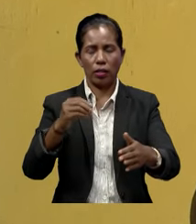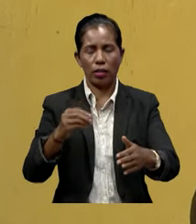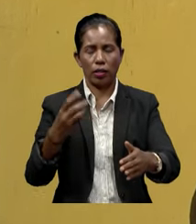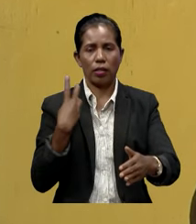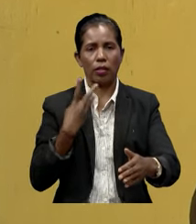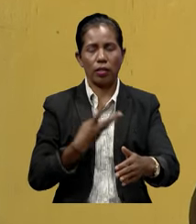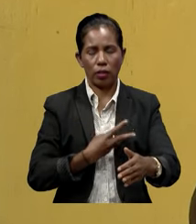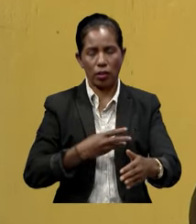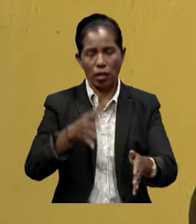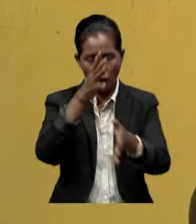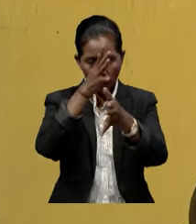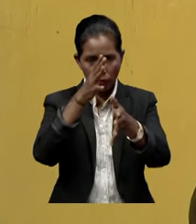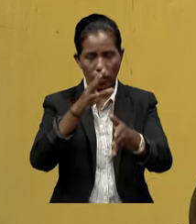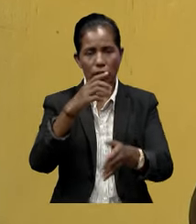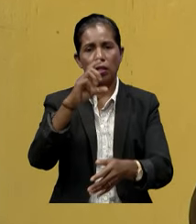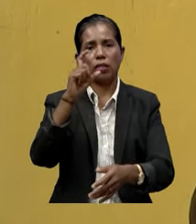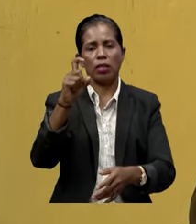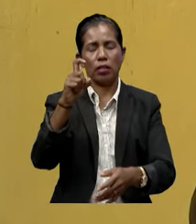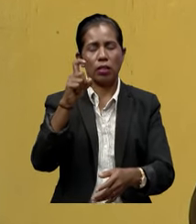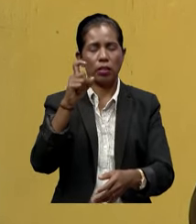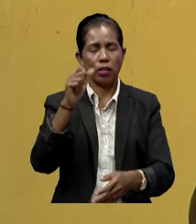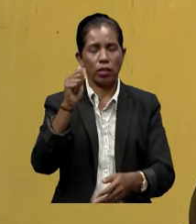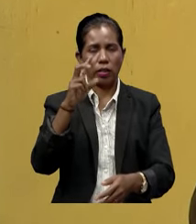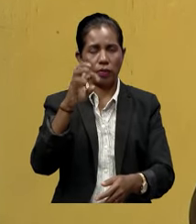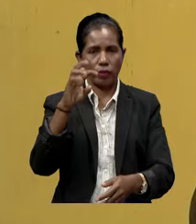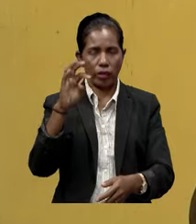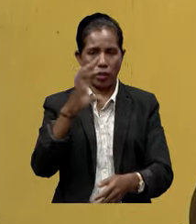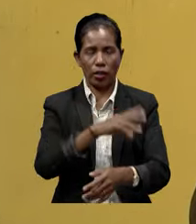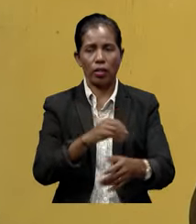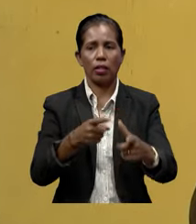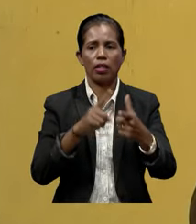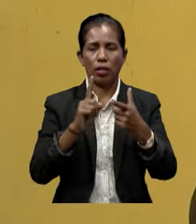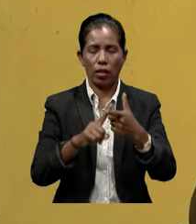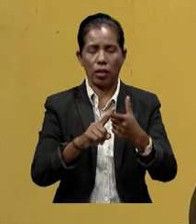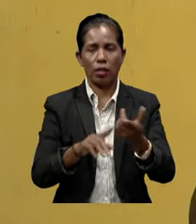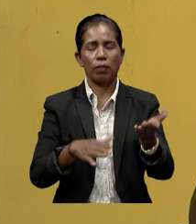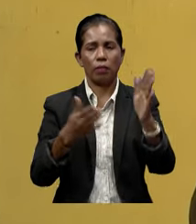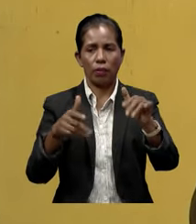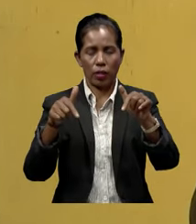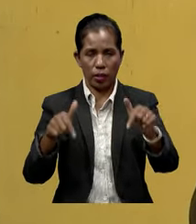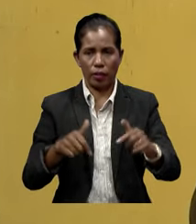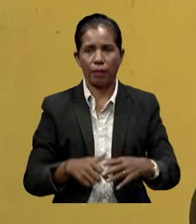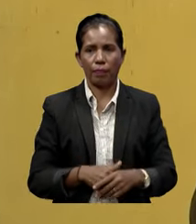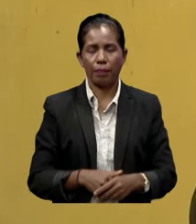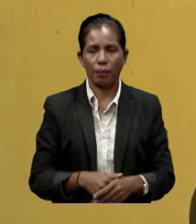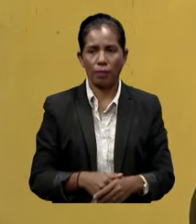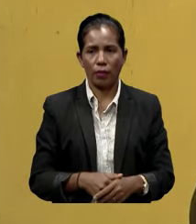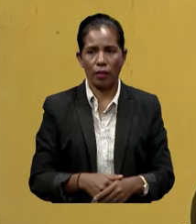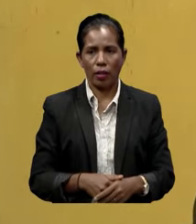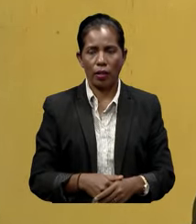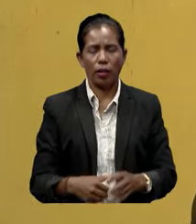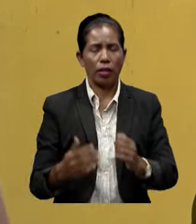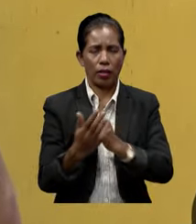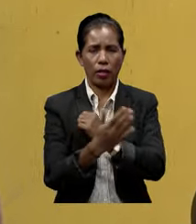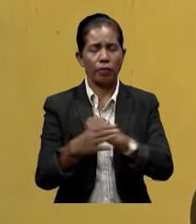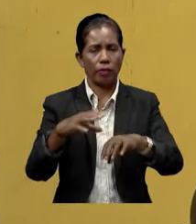abo Xavier i rai ne mos itani leader bo di Kuala Lumpur mai hakutu ni isene behemendelu rai turis kai los